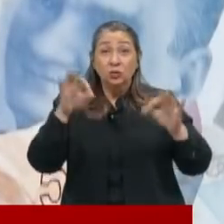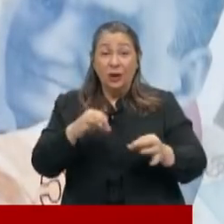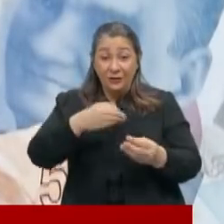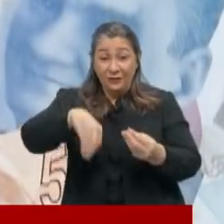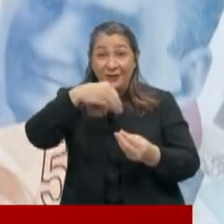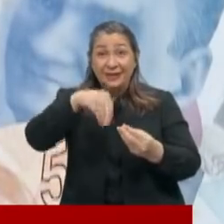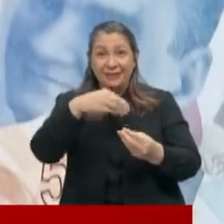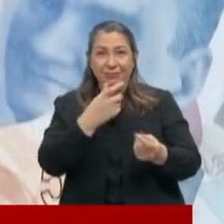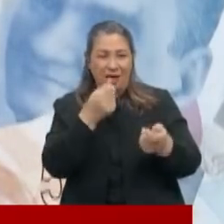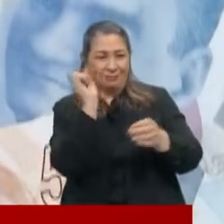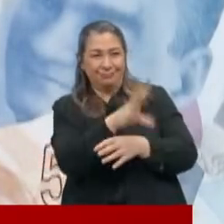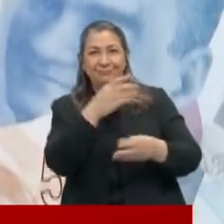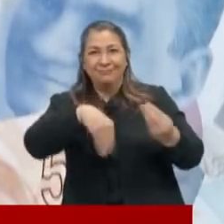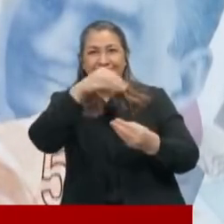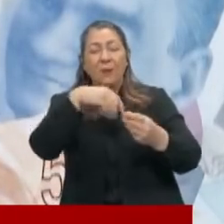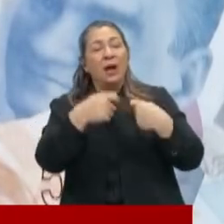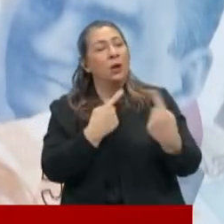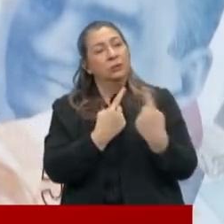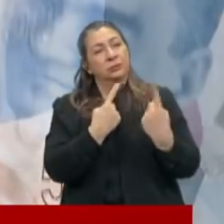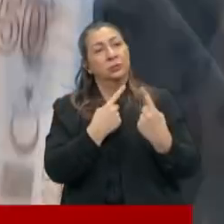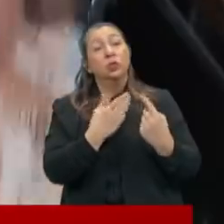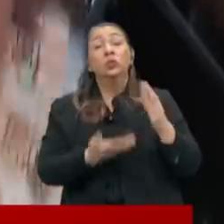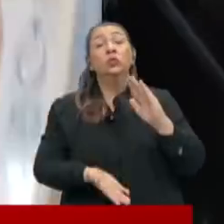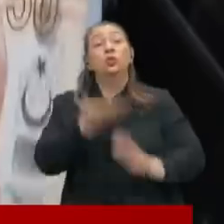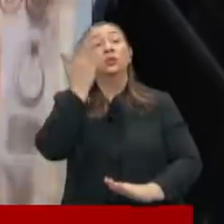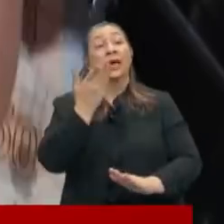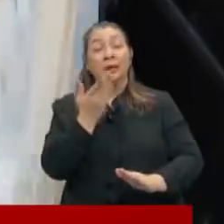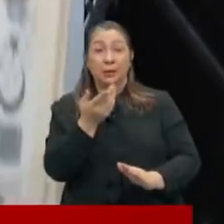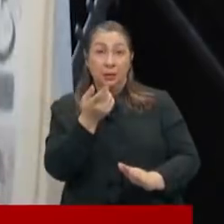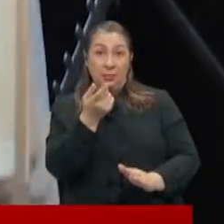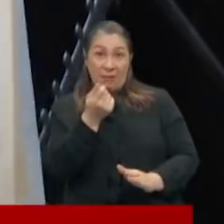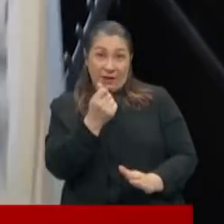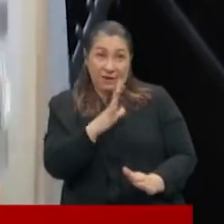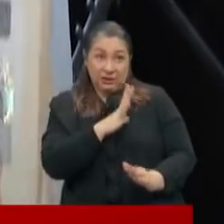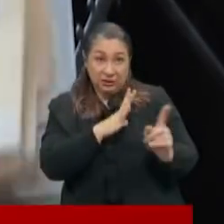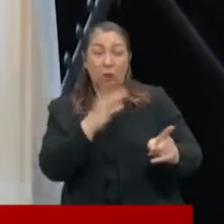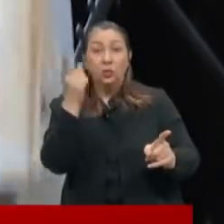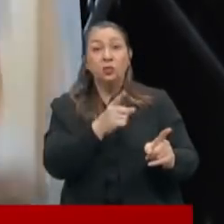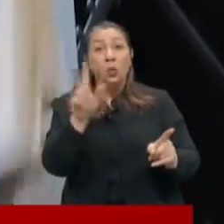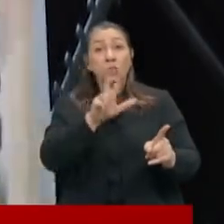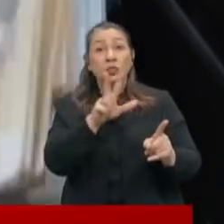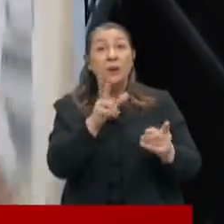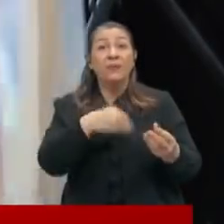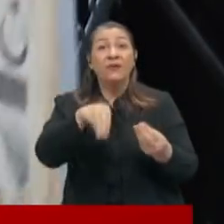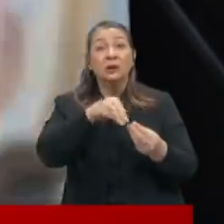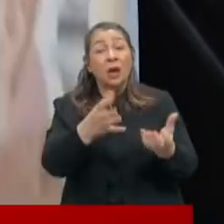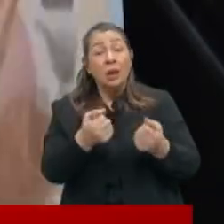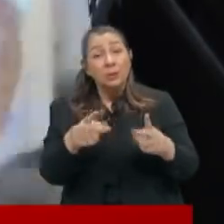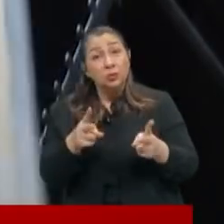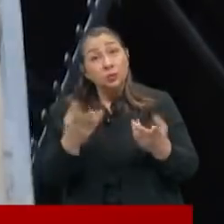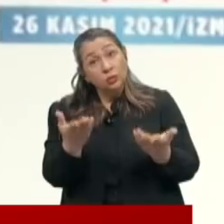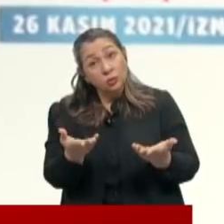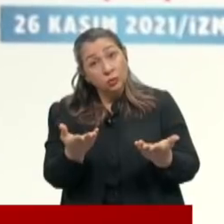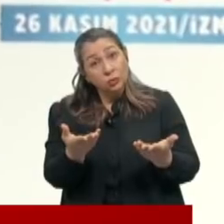mevduat faizlerinde bankayla konuştuğunuzda yüksek miktarlı bir mevduatınız varsa %30'lara dayanan bir mevduat faizi